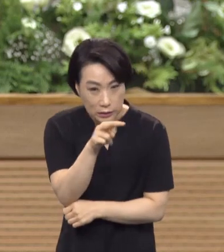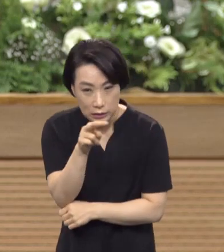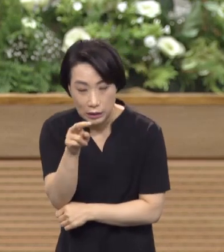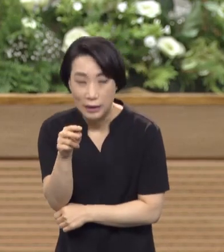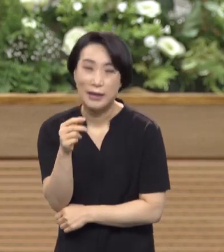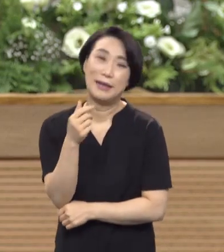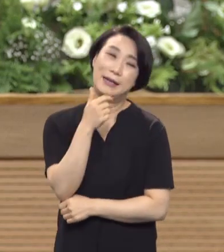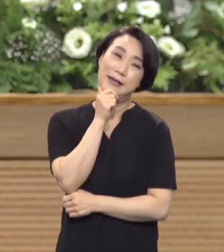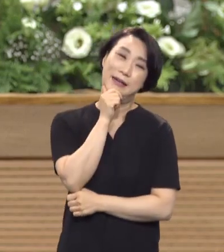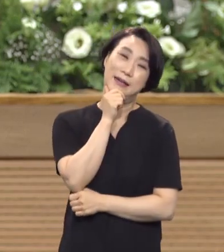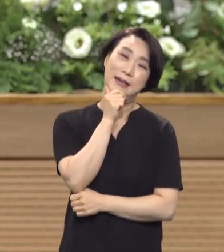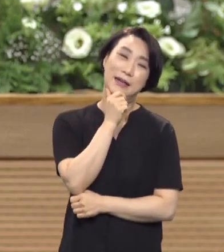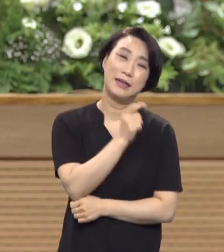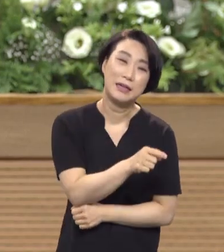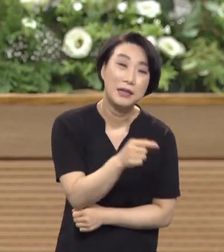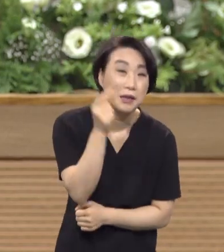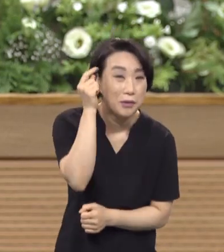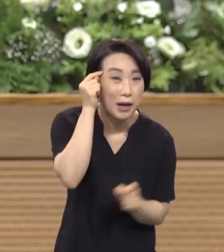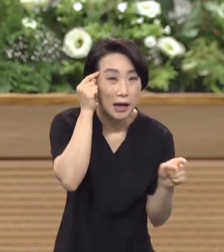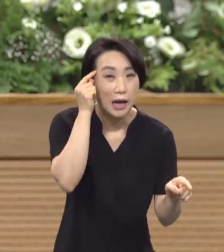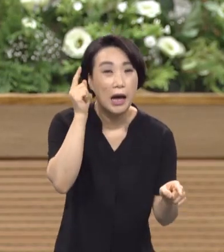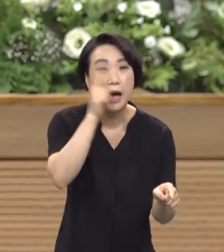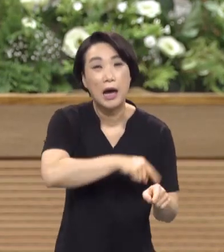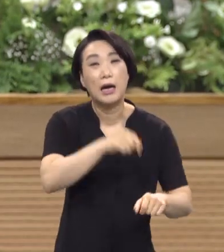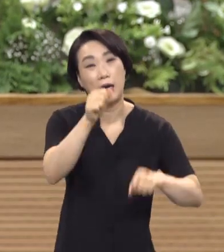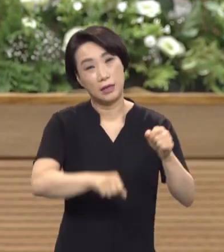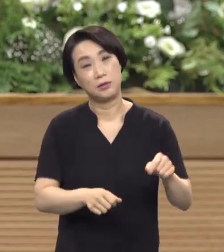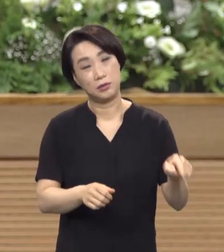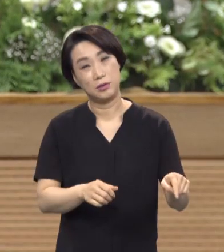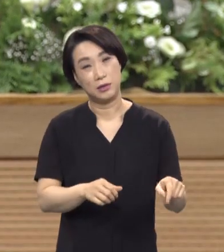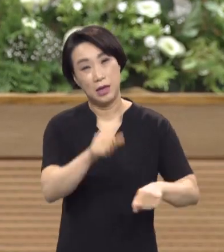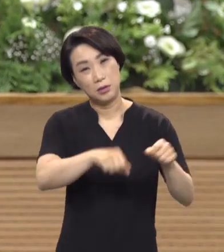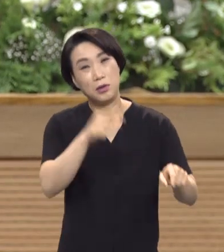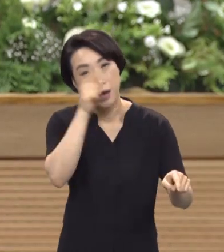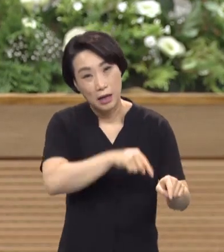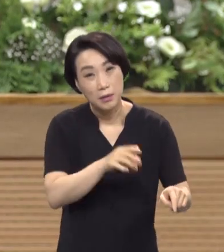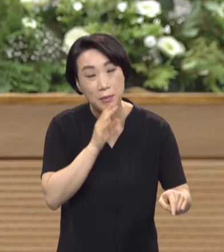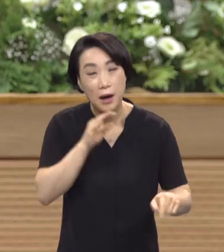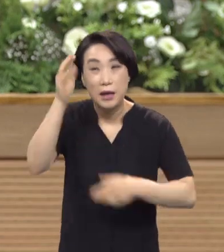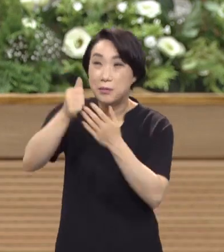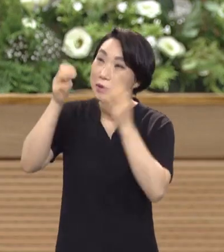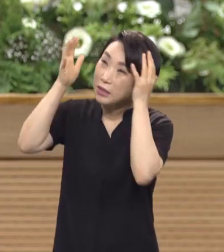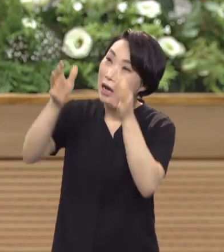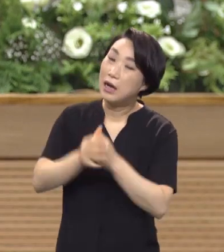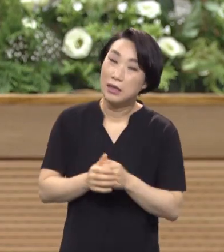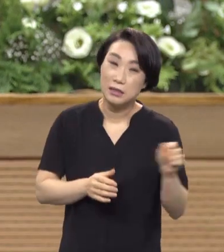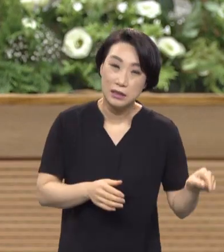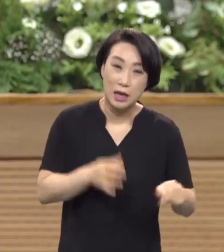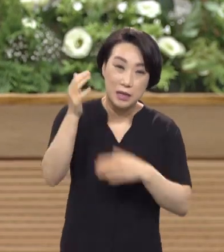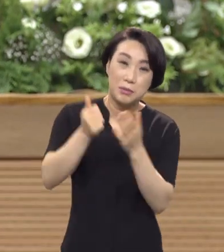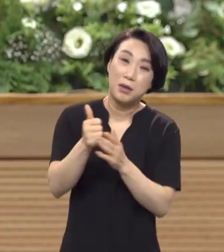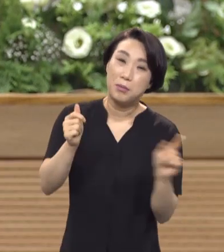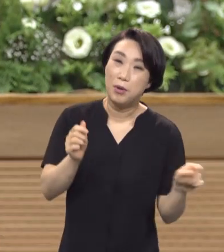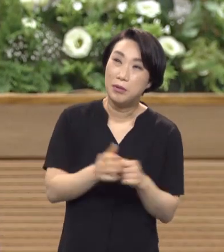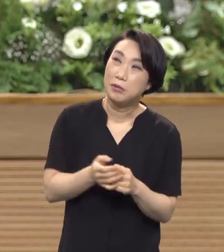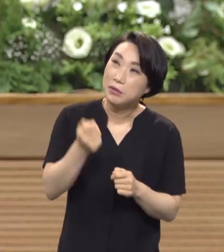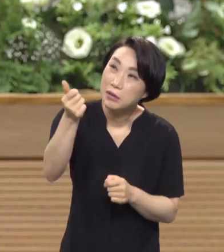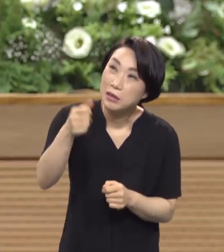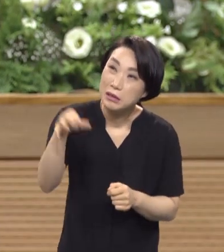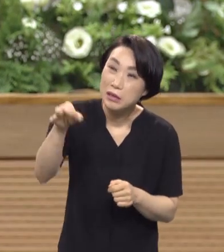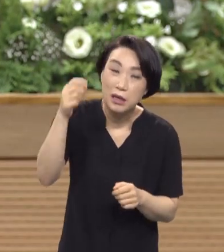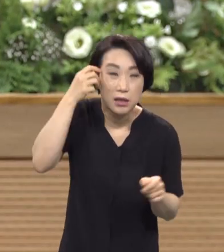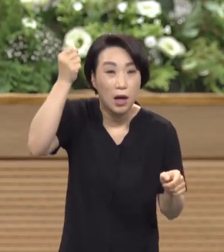뭐냐? 이게 악한 행동이거든. 악한 행동. 하나님을 향한 하나님을 깔보고 우습게 하는.